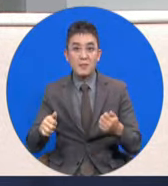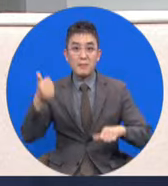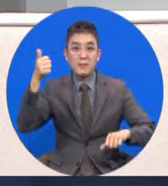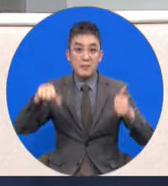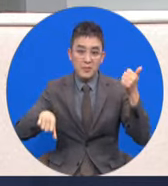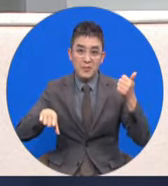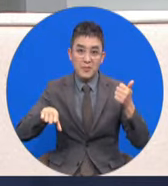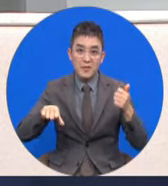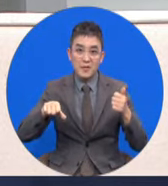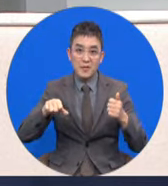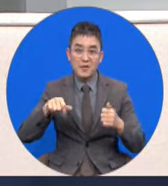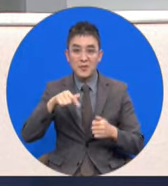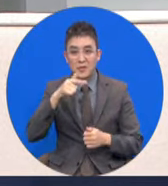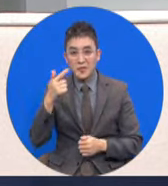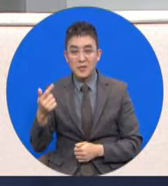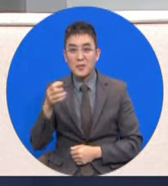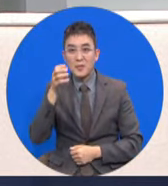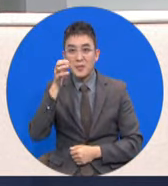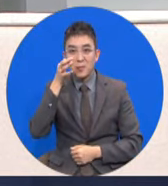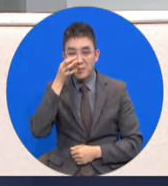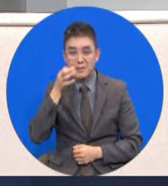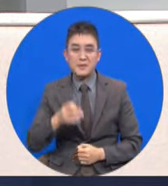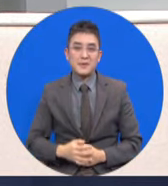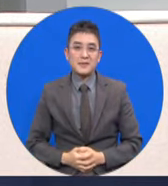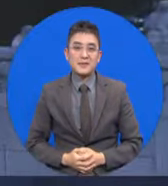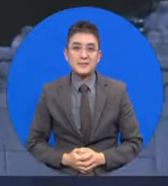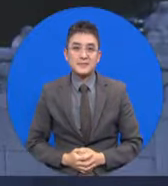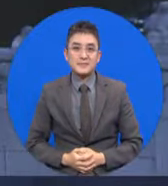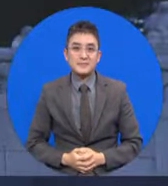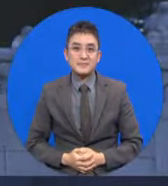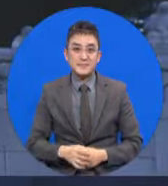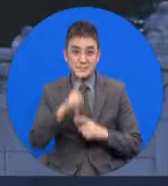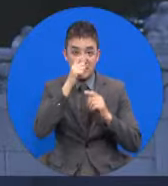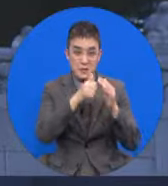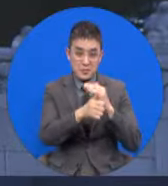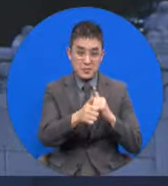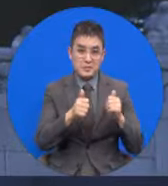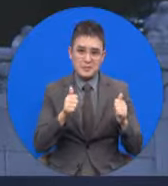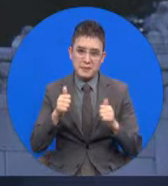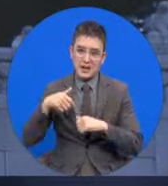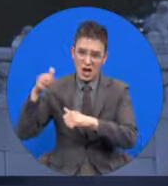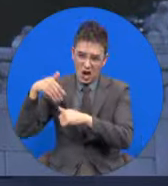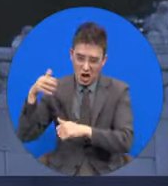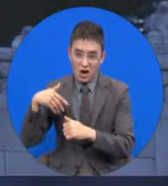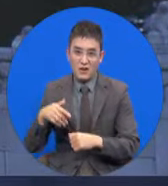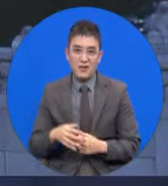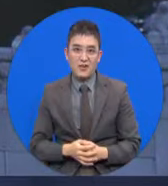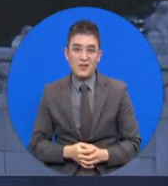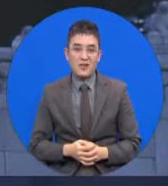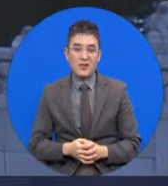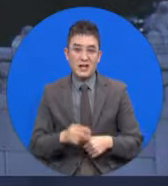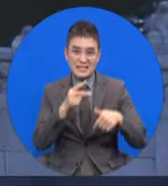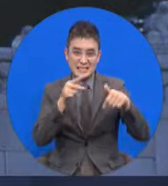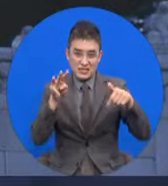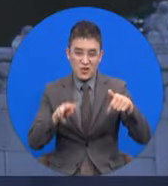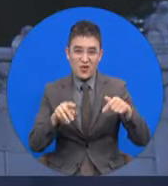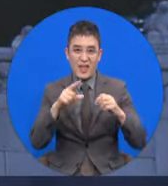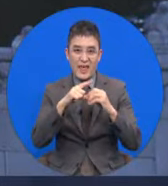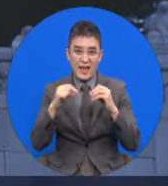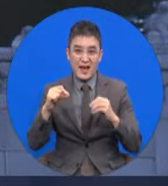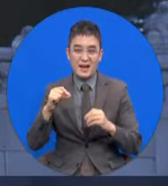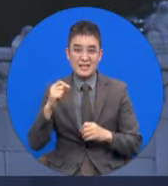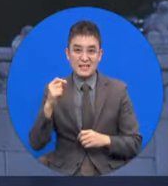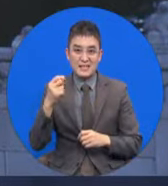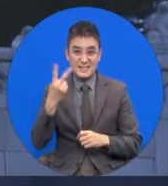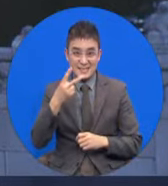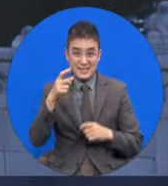좋겠고 어쨌든 그런 생각이 듭니다. 예, 조기현 변호사님. 이 대표는 이제 재판도 나가고 본인 지역구를 또 동시에 출마도 하기 때문에 아무래도